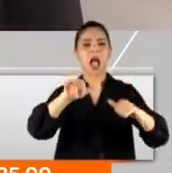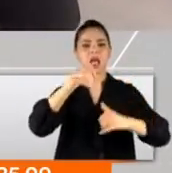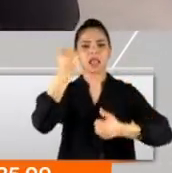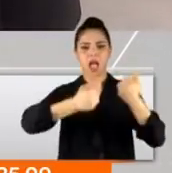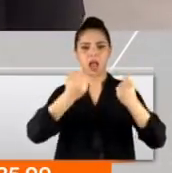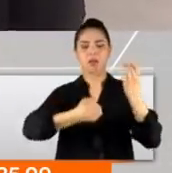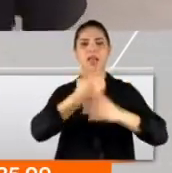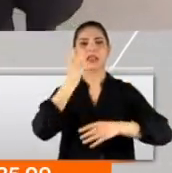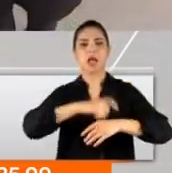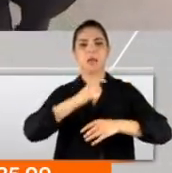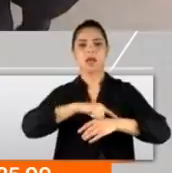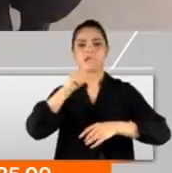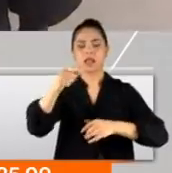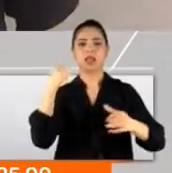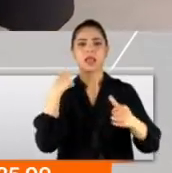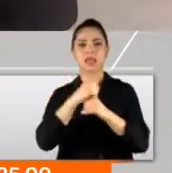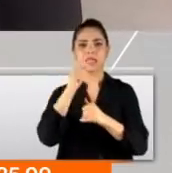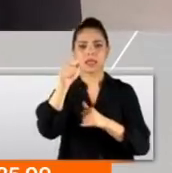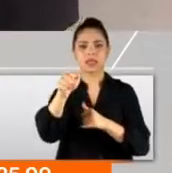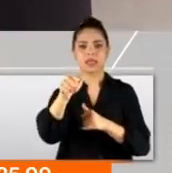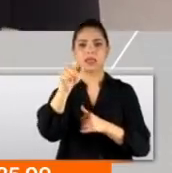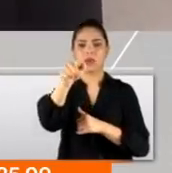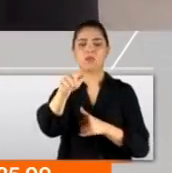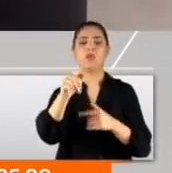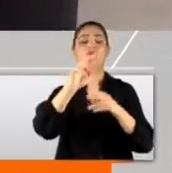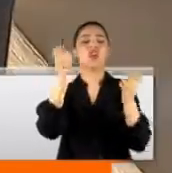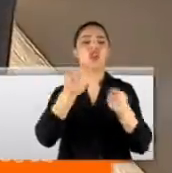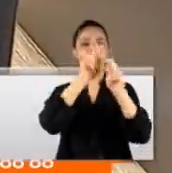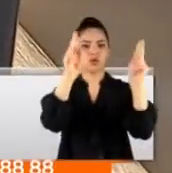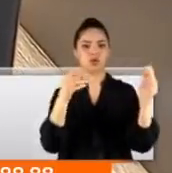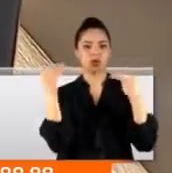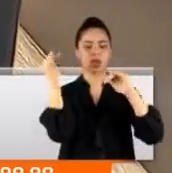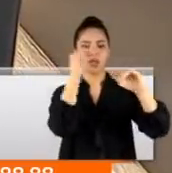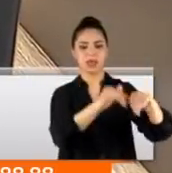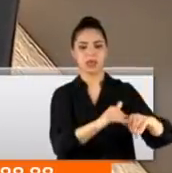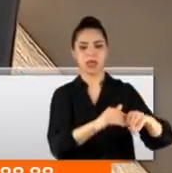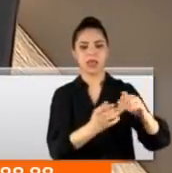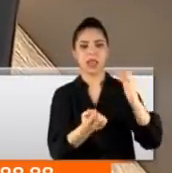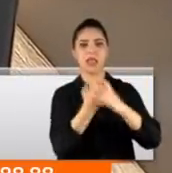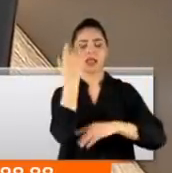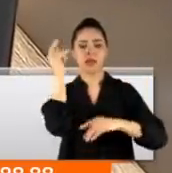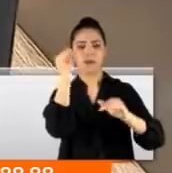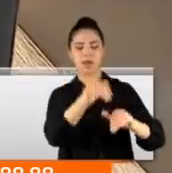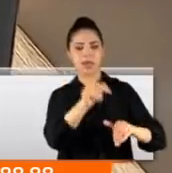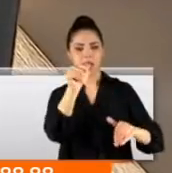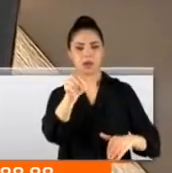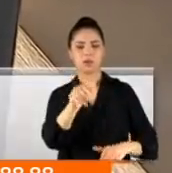yine sabaha karşı gözüne kestirdikleri işte bu iş yerine geldiler. Gündüz gezenler çetesi tam burada